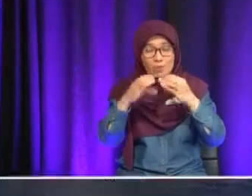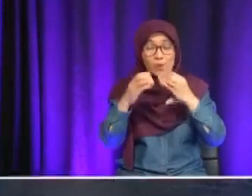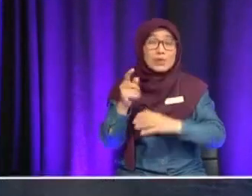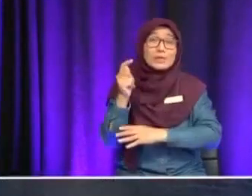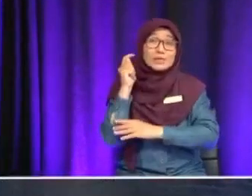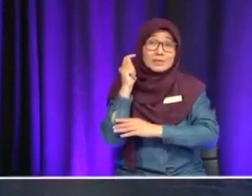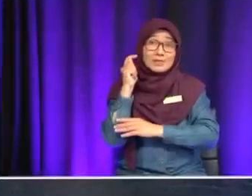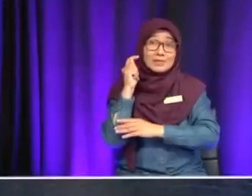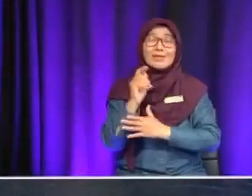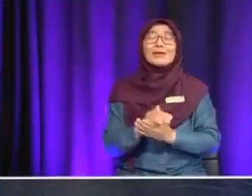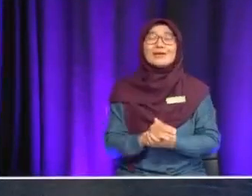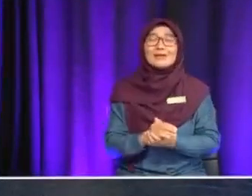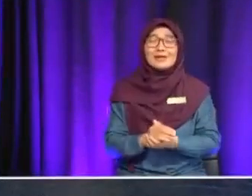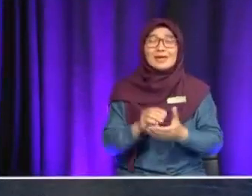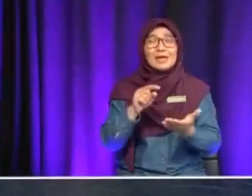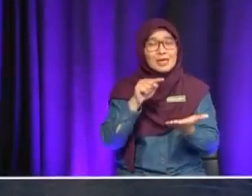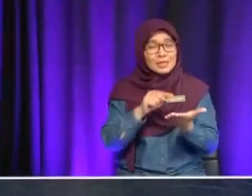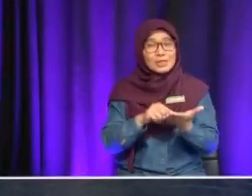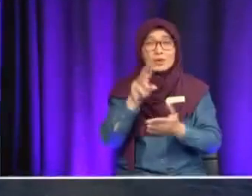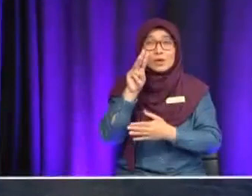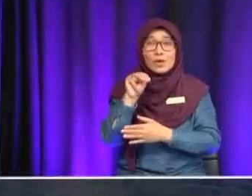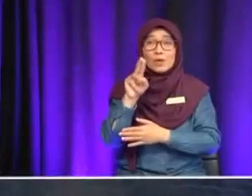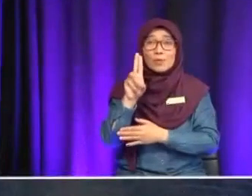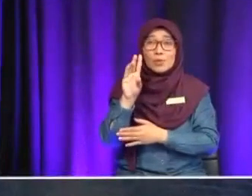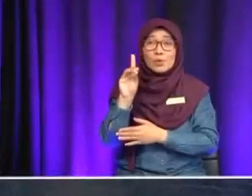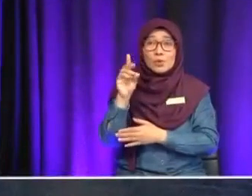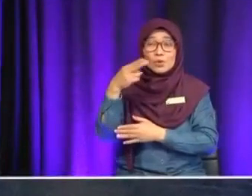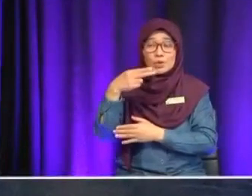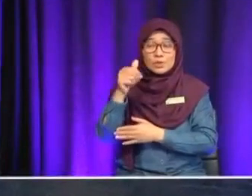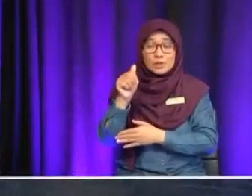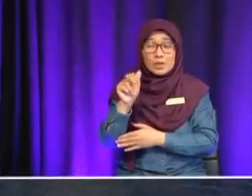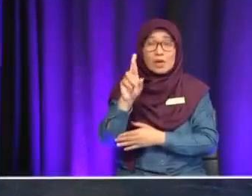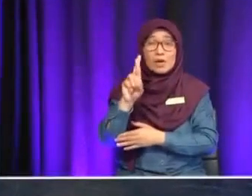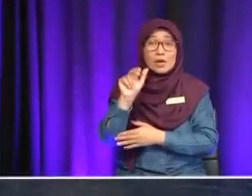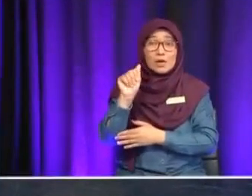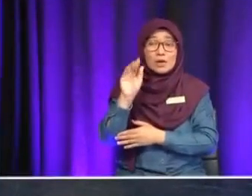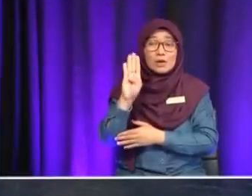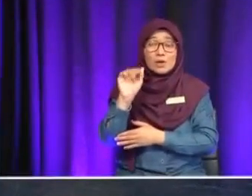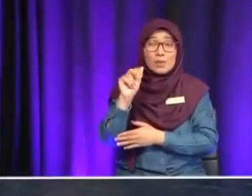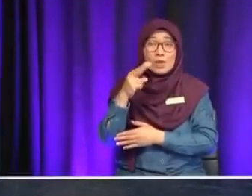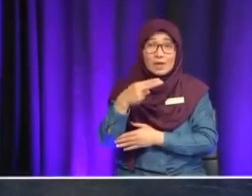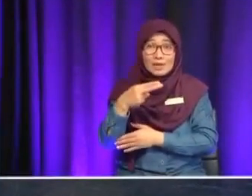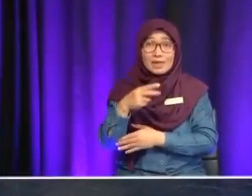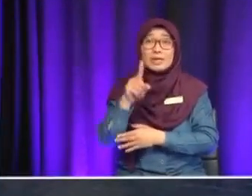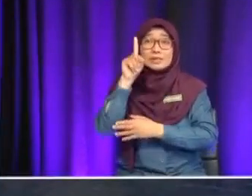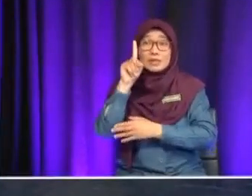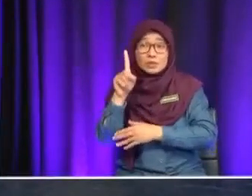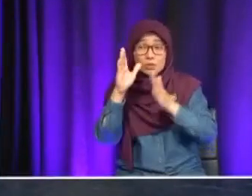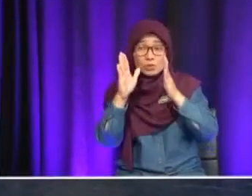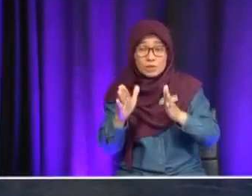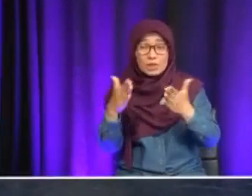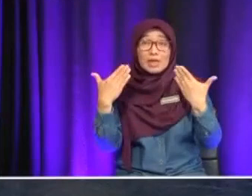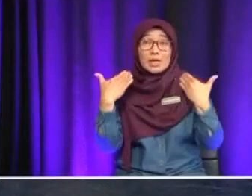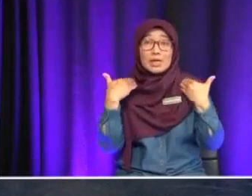panggil mudharabah. Okey, maksudnya seseorang ada modal, seseorang ada kepakaran, jadi berusaha